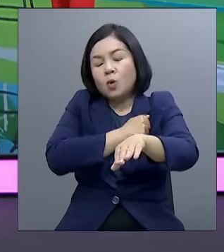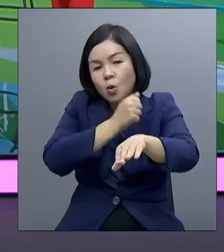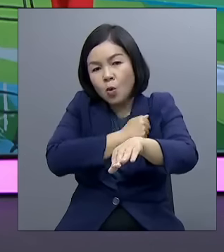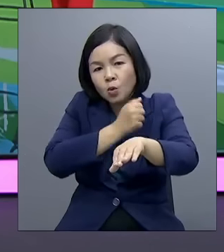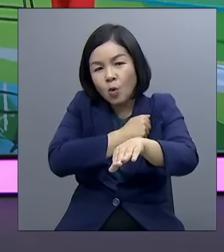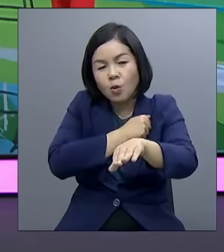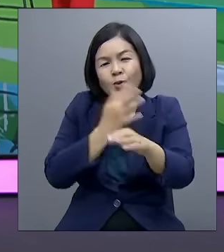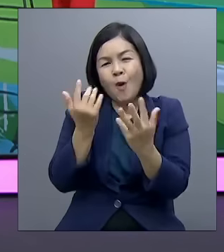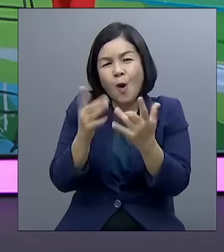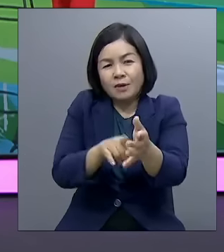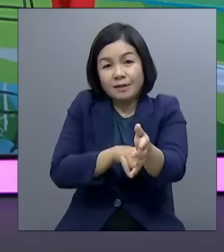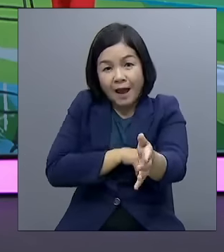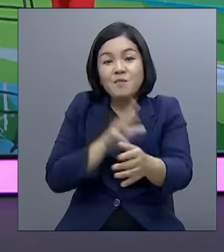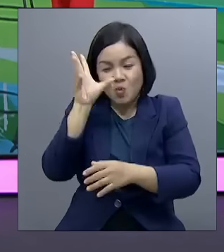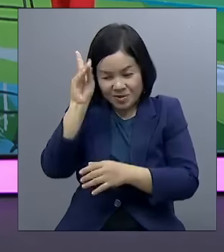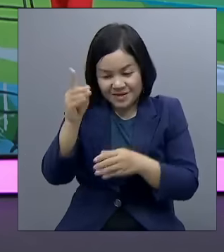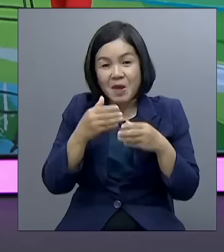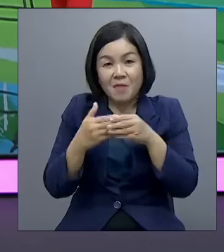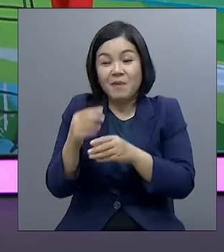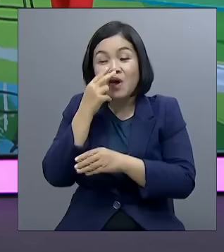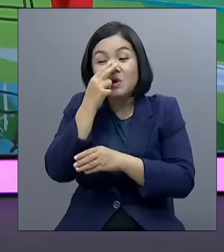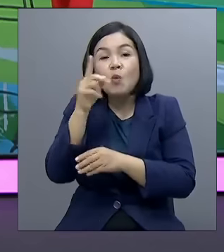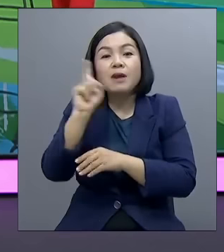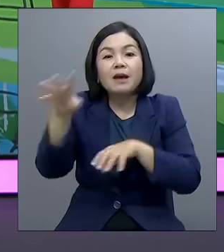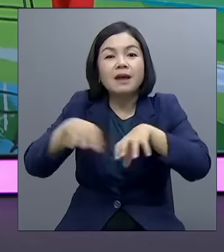เดี๋ยวพรุ่งนี้จะพาไปดูที่นี่ใช่ไหมฮะในเรื่องของการ